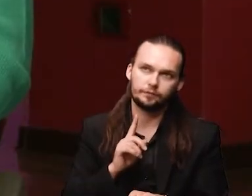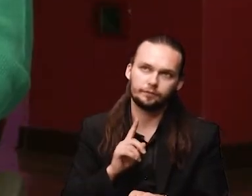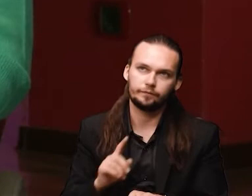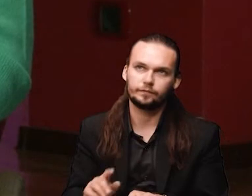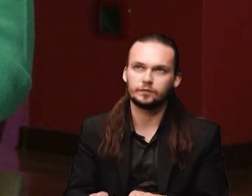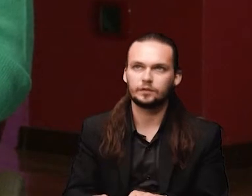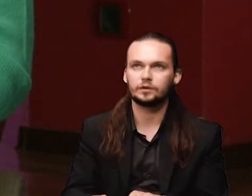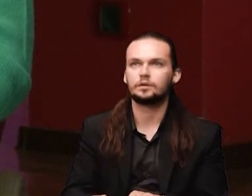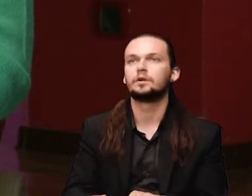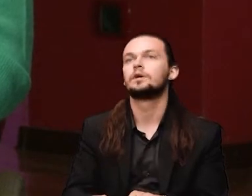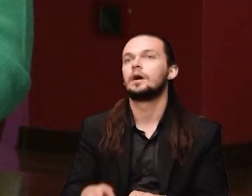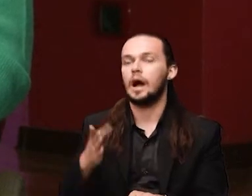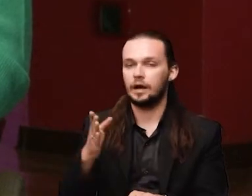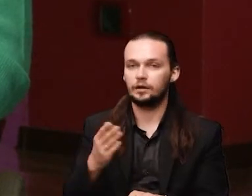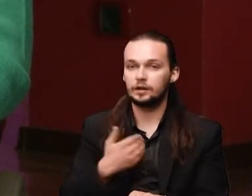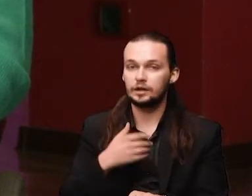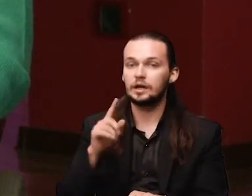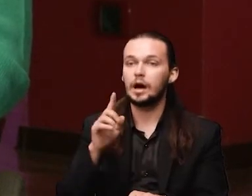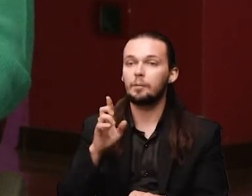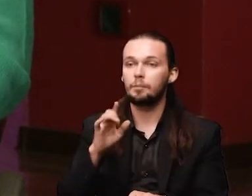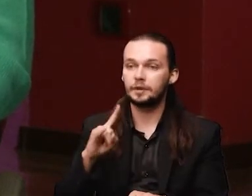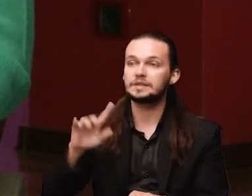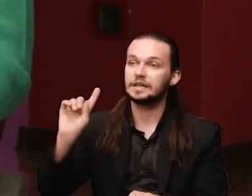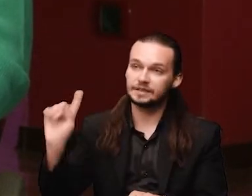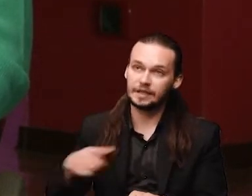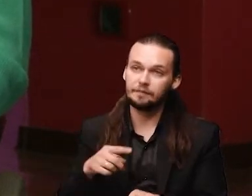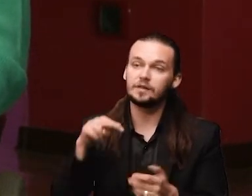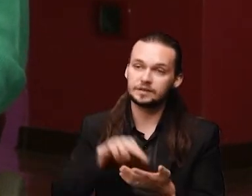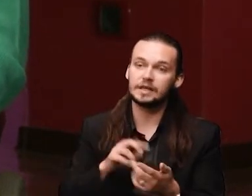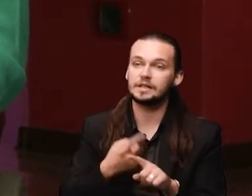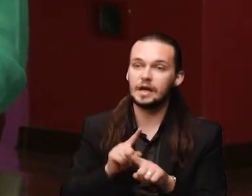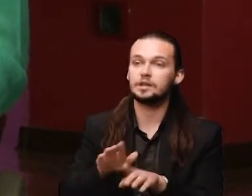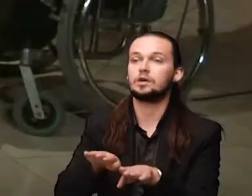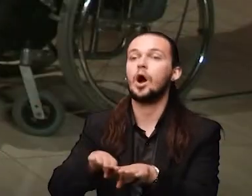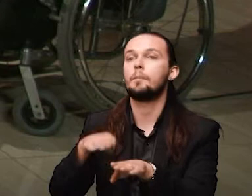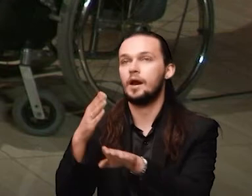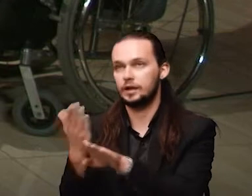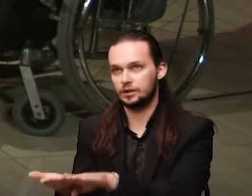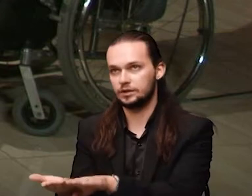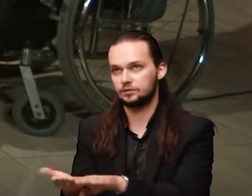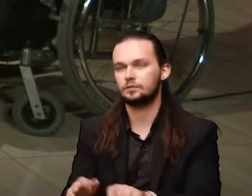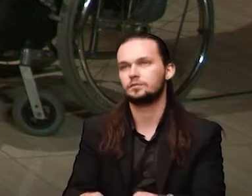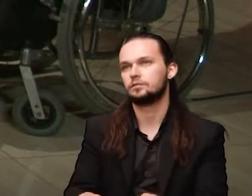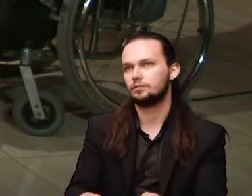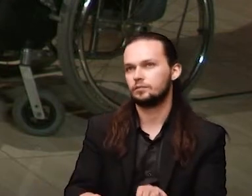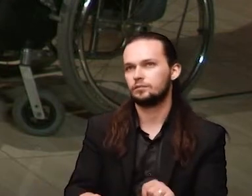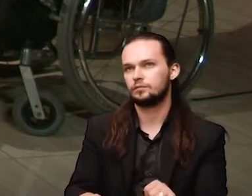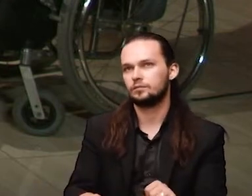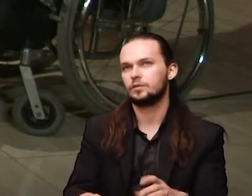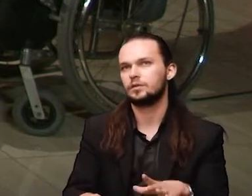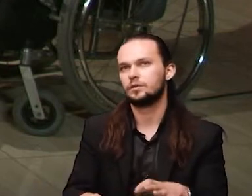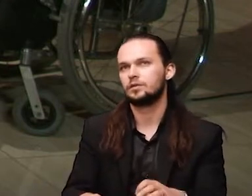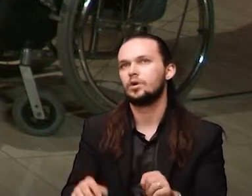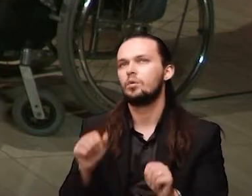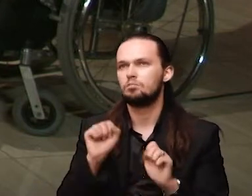Это не я на месте инвалида. Я бы заставила его просто взять и открыть этот аппарель. Вот честно вам говорю. Но это, может быть,